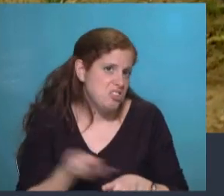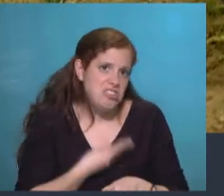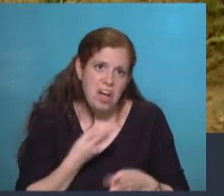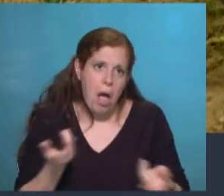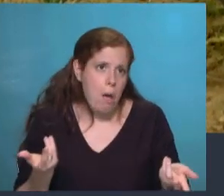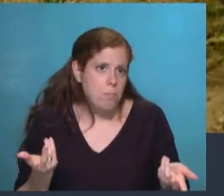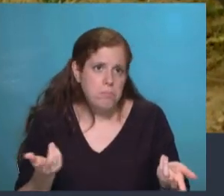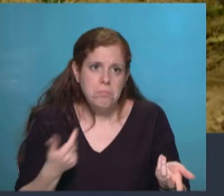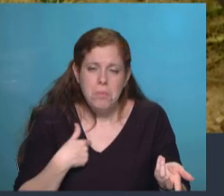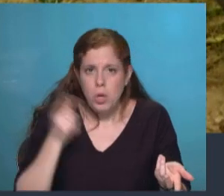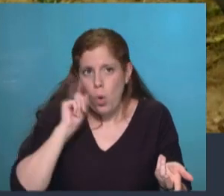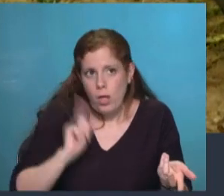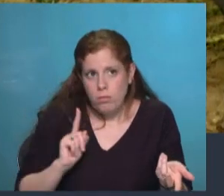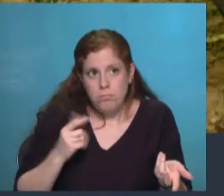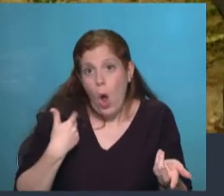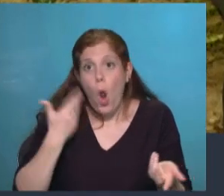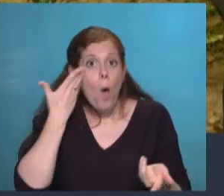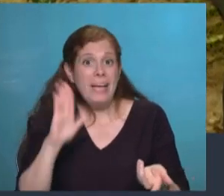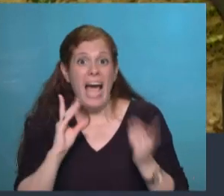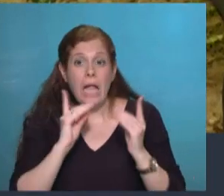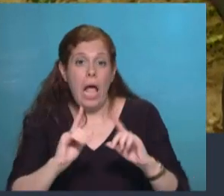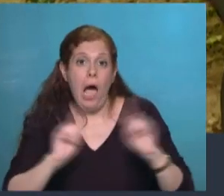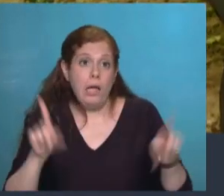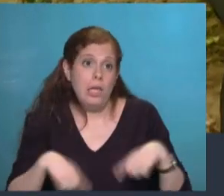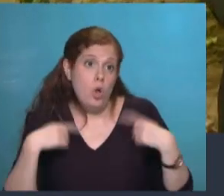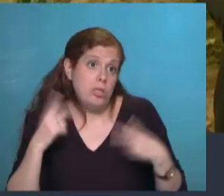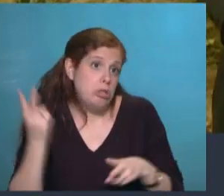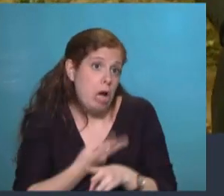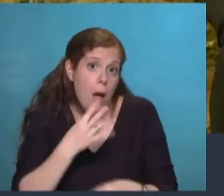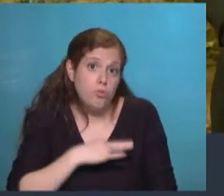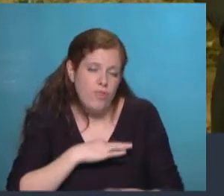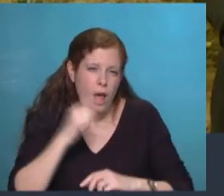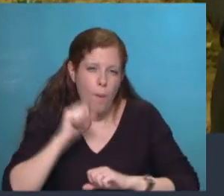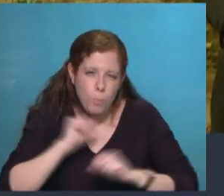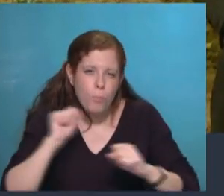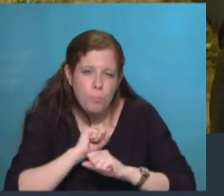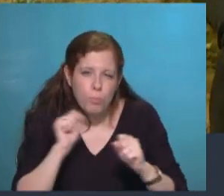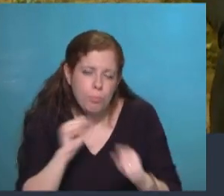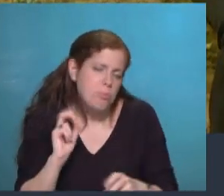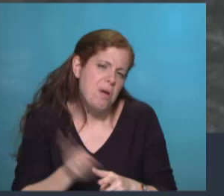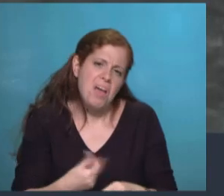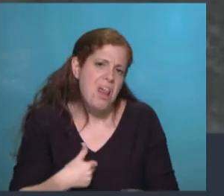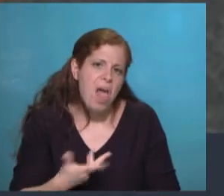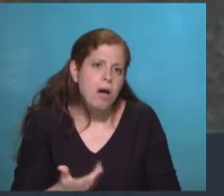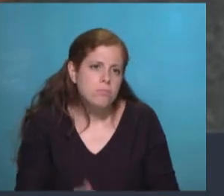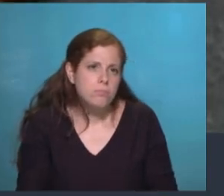שגרה. אני לא מכירה דרך אחרת לחיות, זה שגרה בשבילי כל הבורמים האלה, הכל.